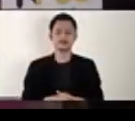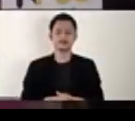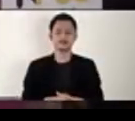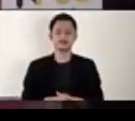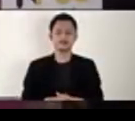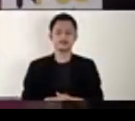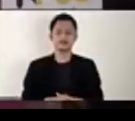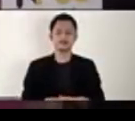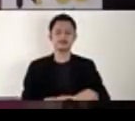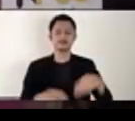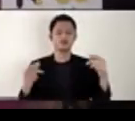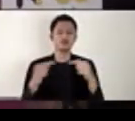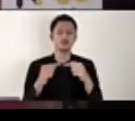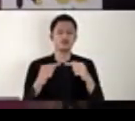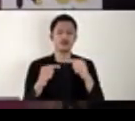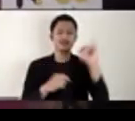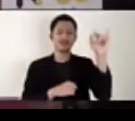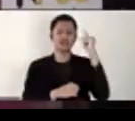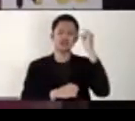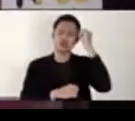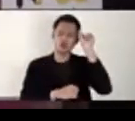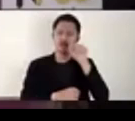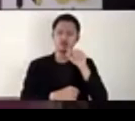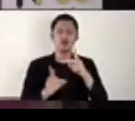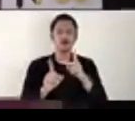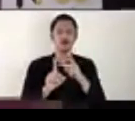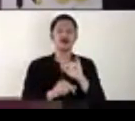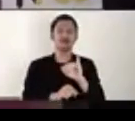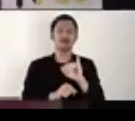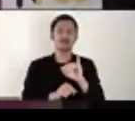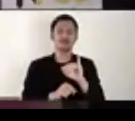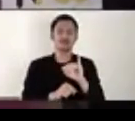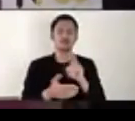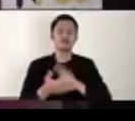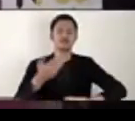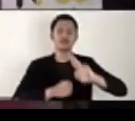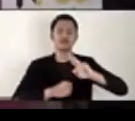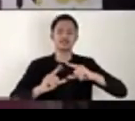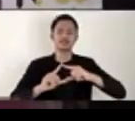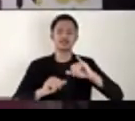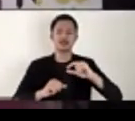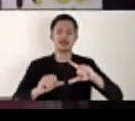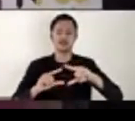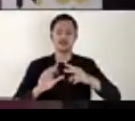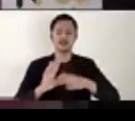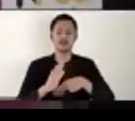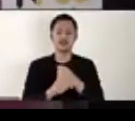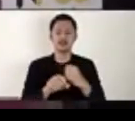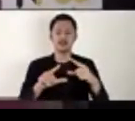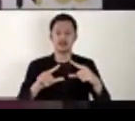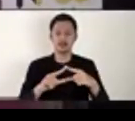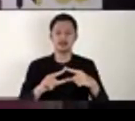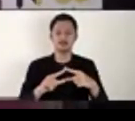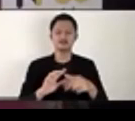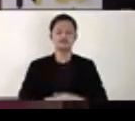mengambil International relation studies ya Hariyadi Airlangga University betul ya Alumni Unair ya betul